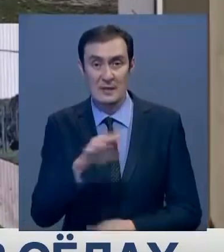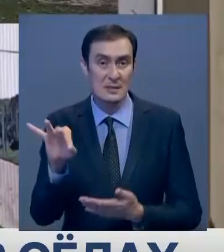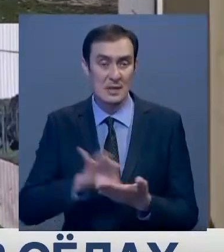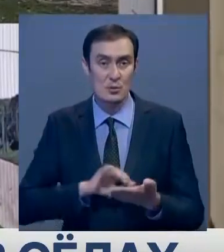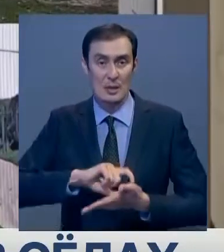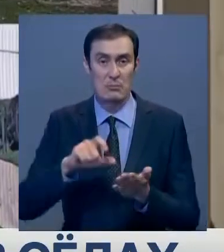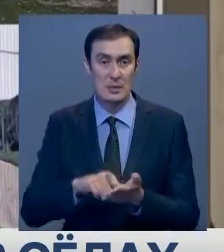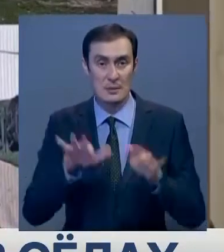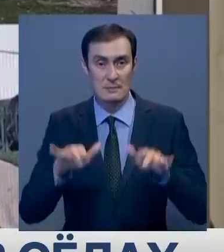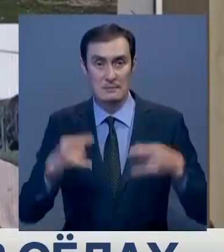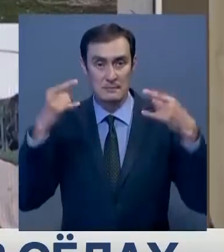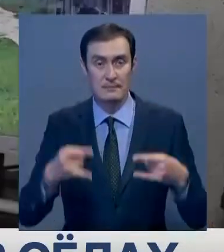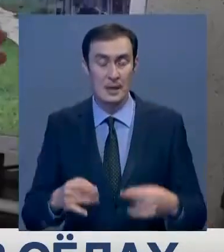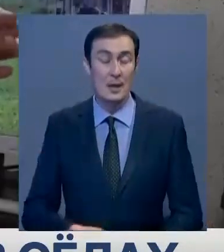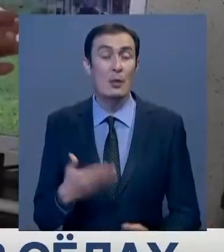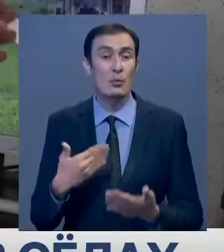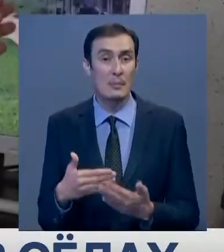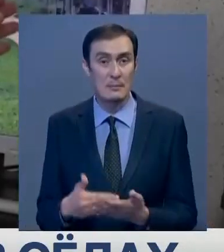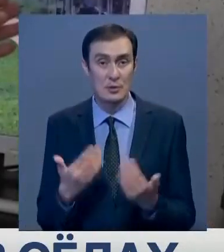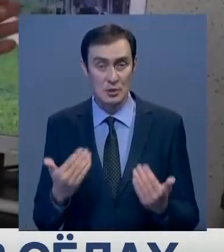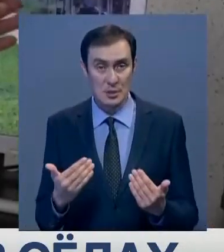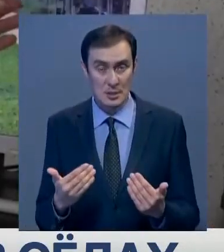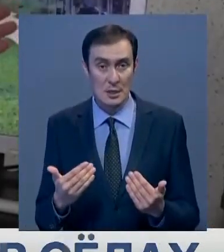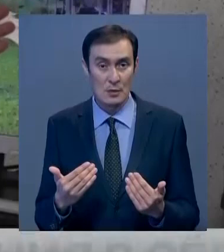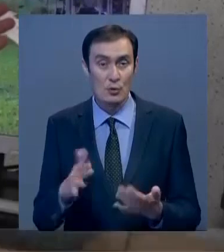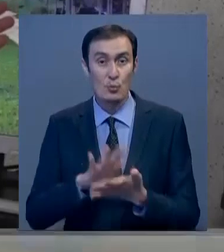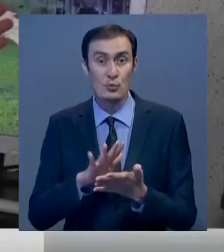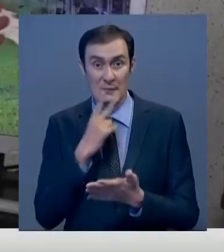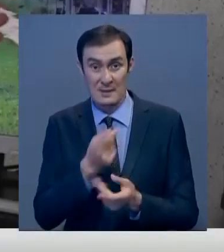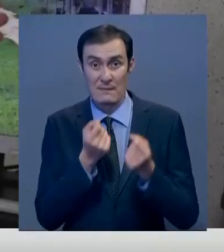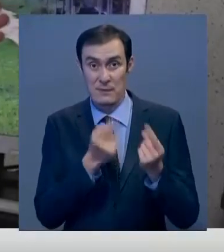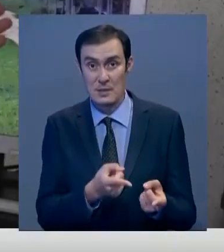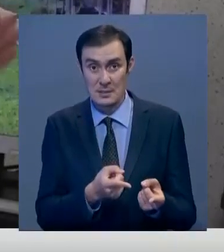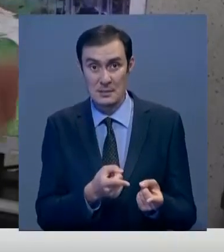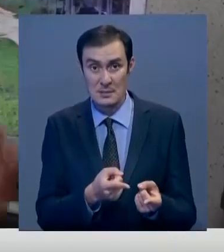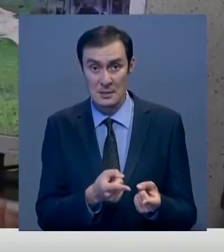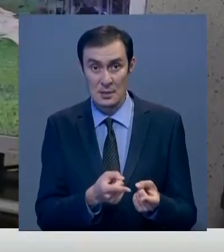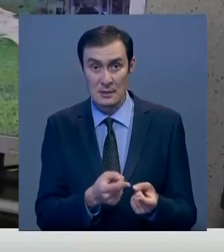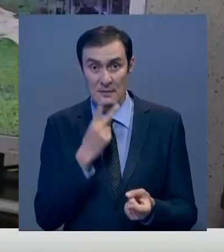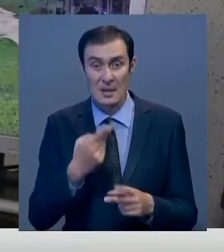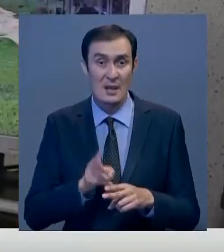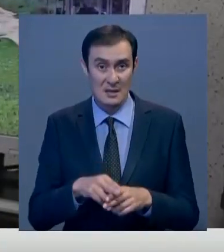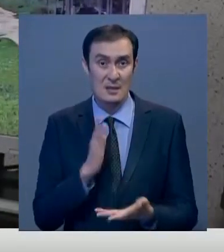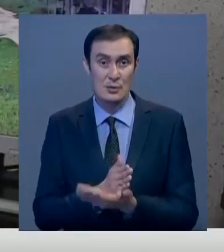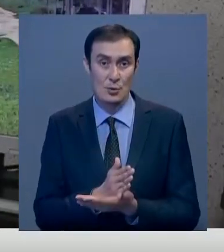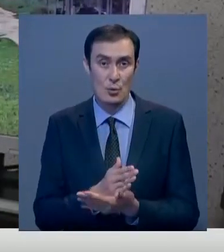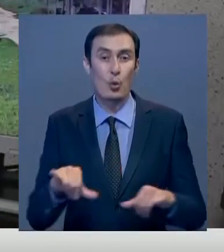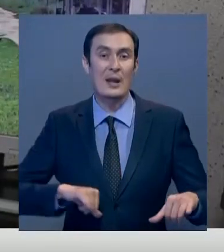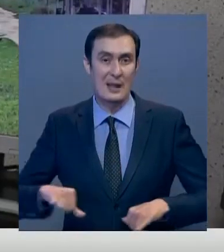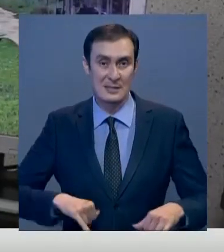из кабинета. Ну, например, вот мусор выбросил, уже сразу мелкое хулиганство идет, сразу видно.